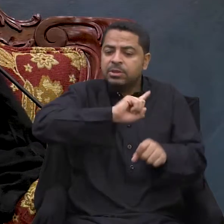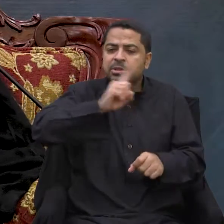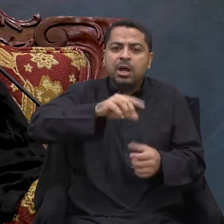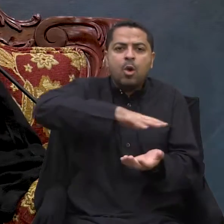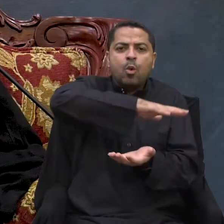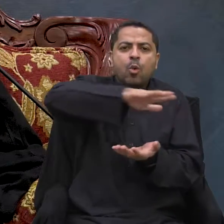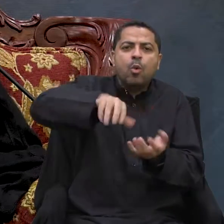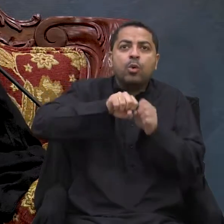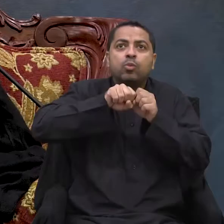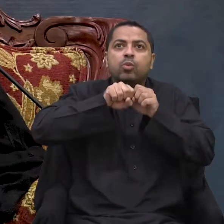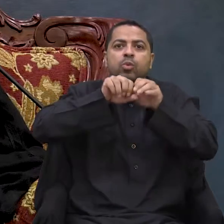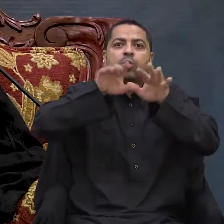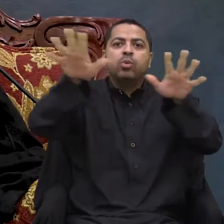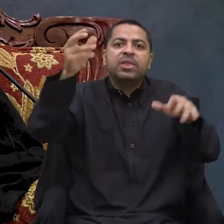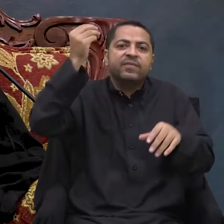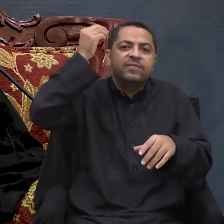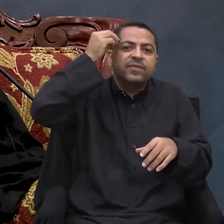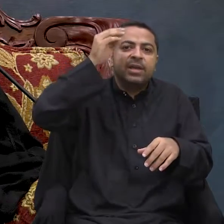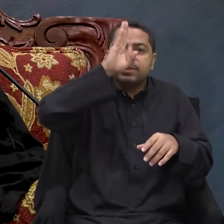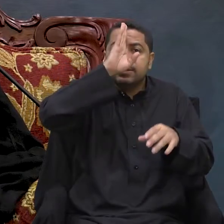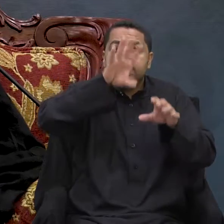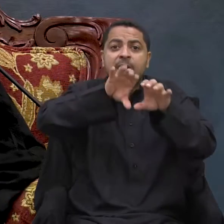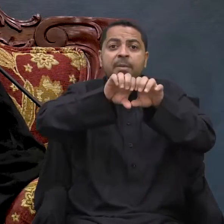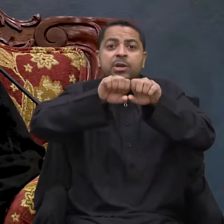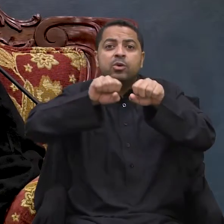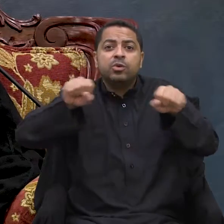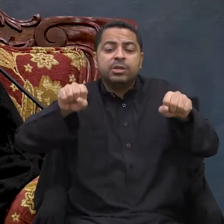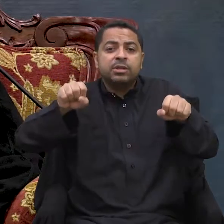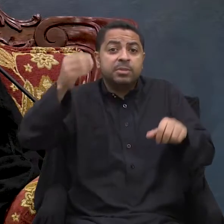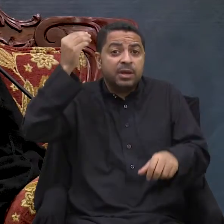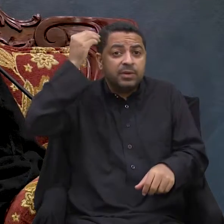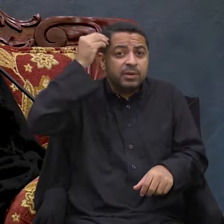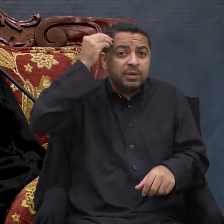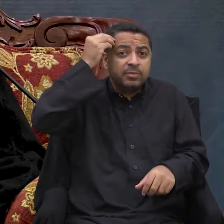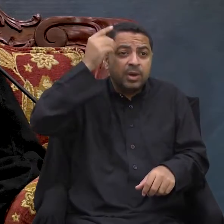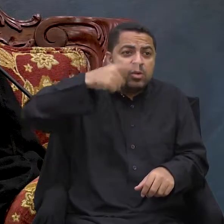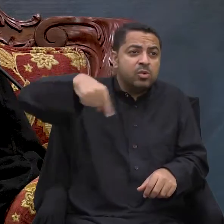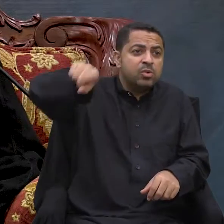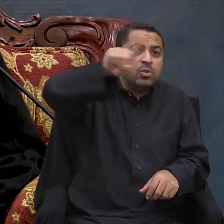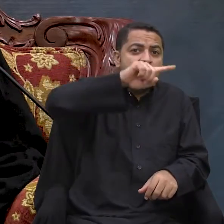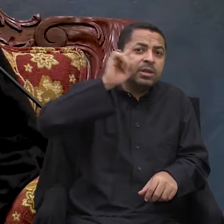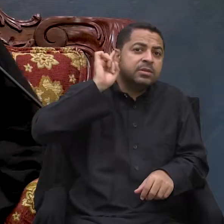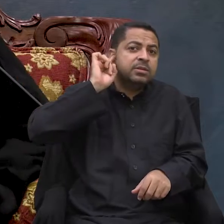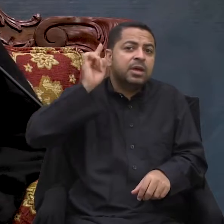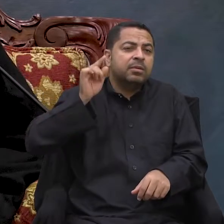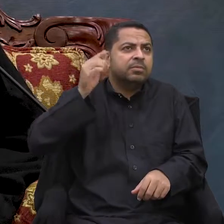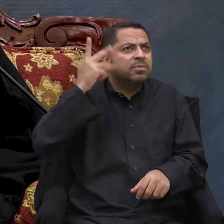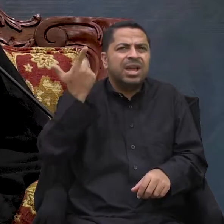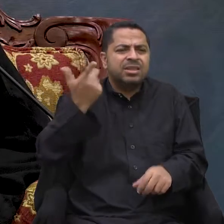ولهذا يحق لنا أن نصيغ السمع إلى هذا